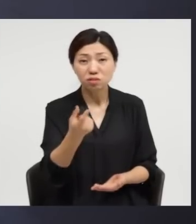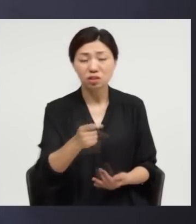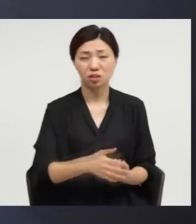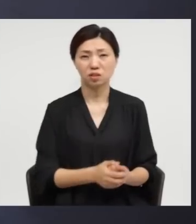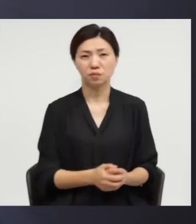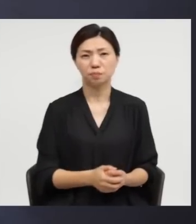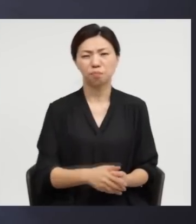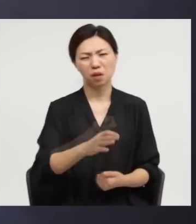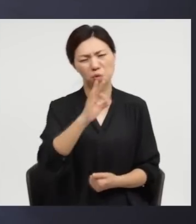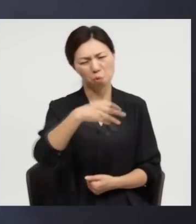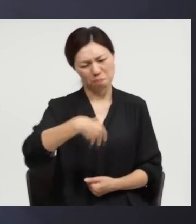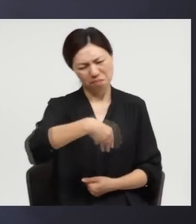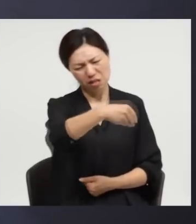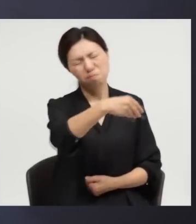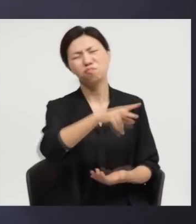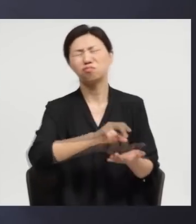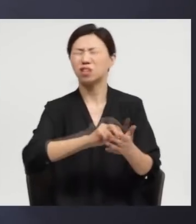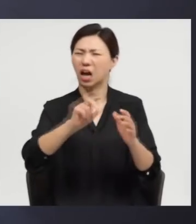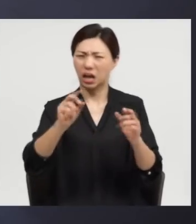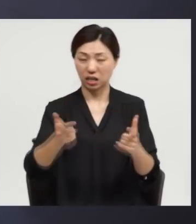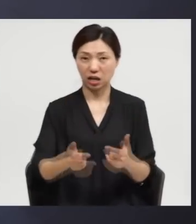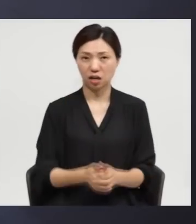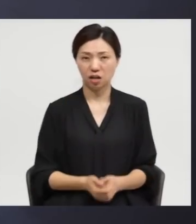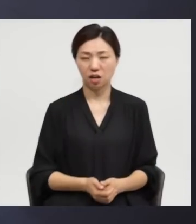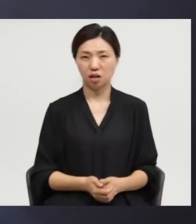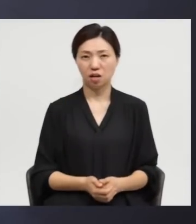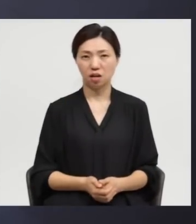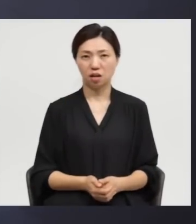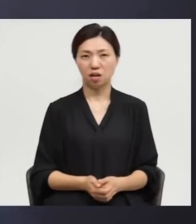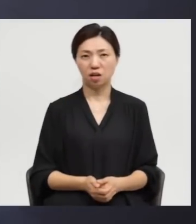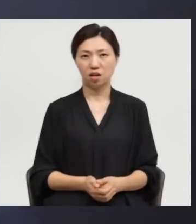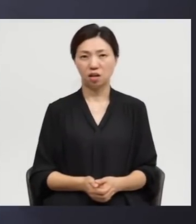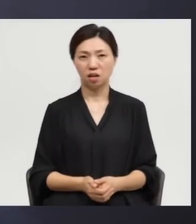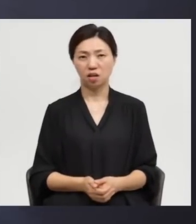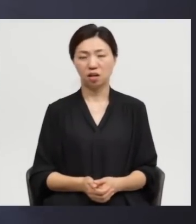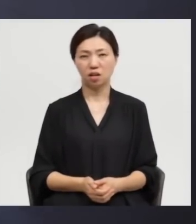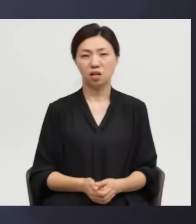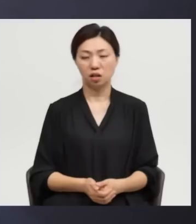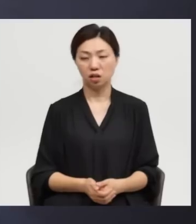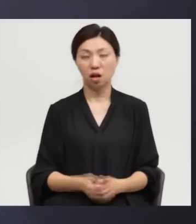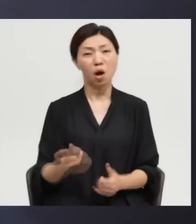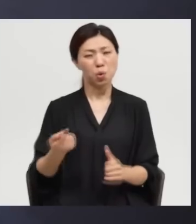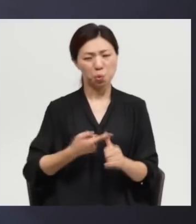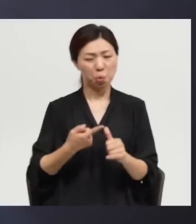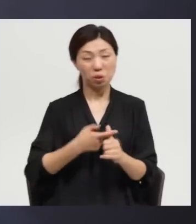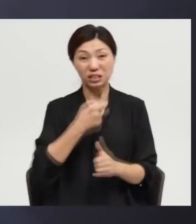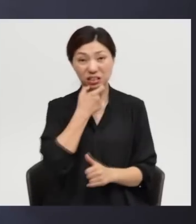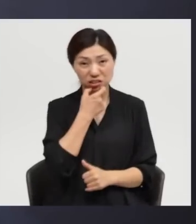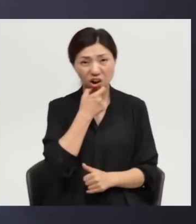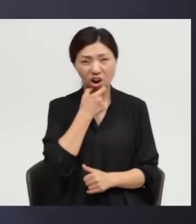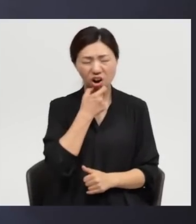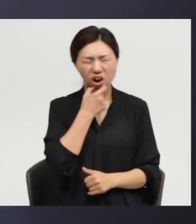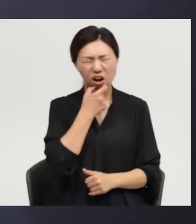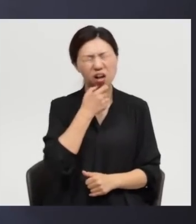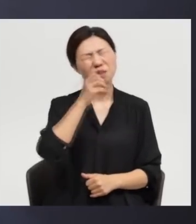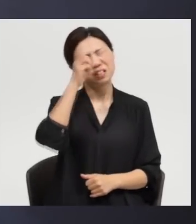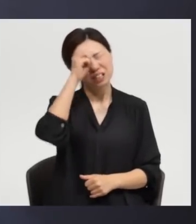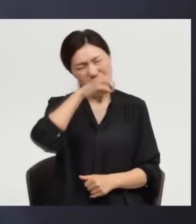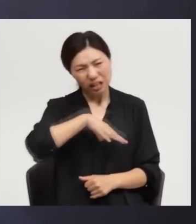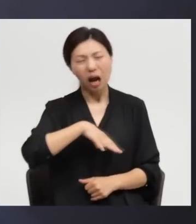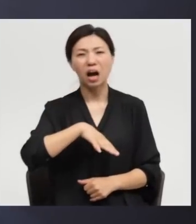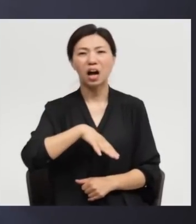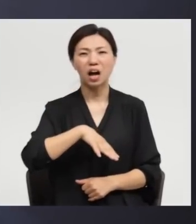돈 빌려달라는 것 때문에 오는 문제가 아니에요. 그러니까 요것도 먹기 싫으면 뭐다?